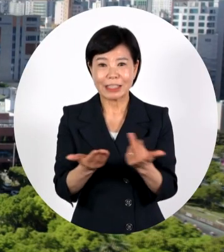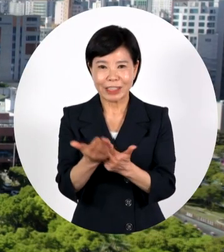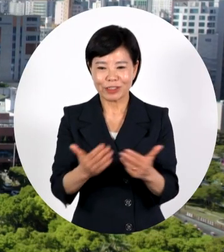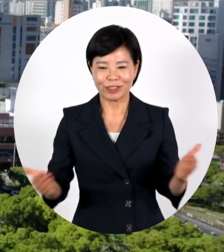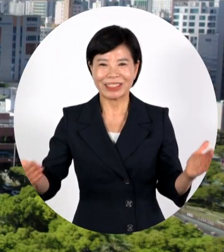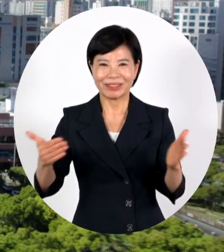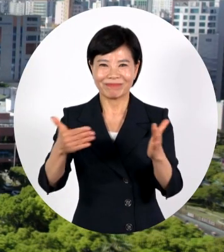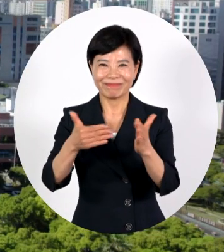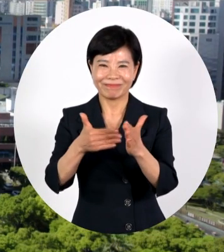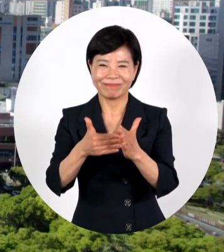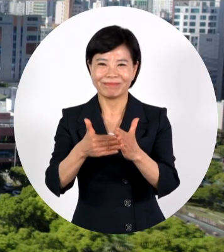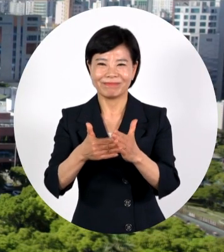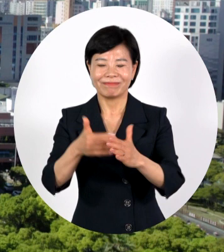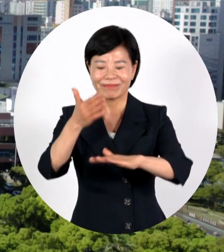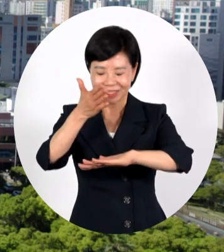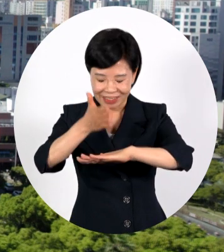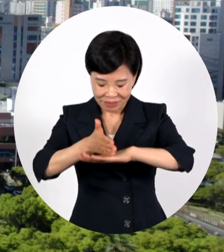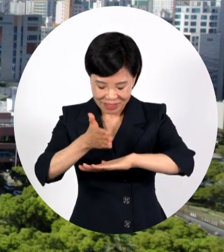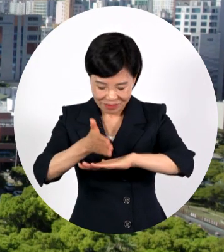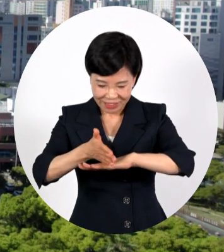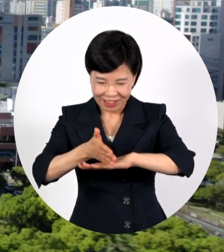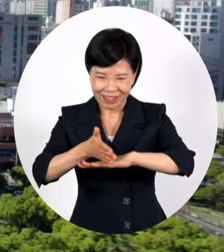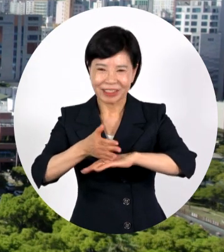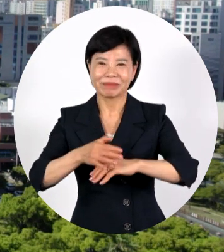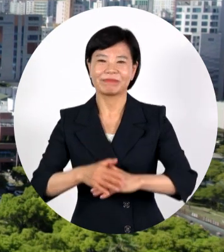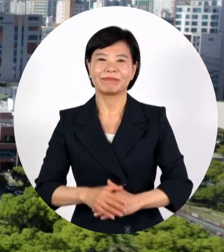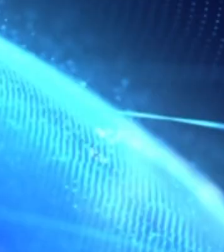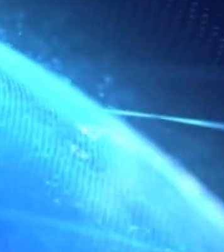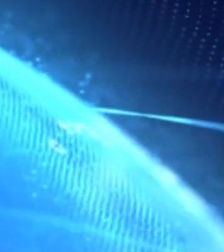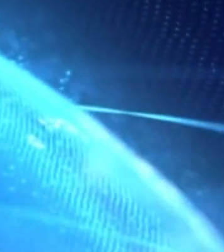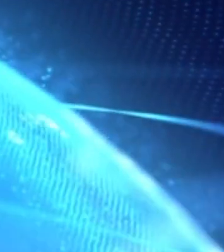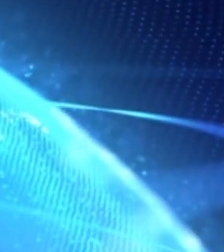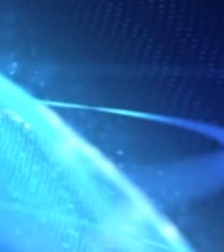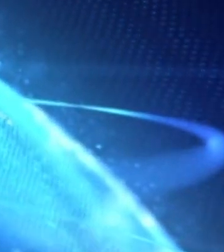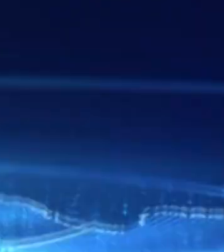지금까지 위클리 제주였습니다. 시청해주셔서